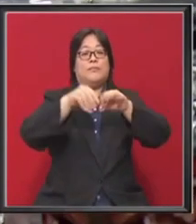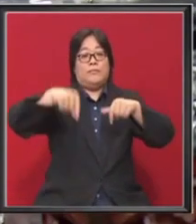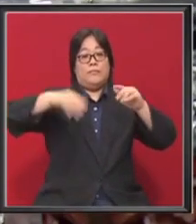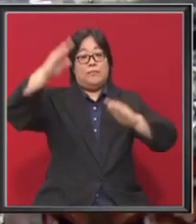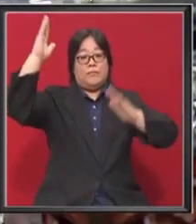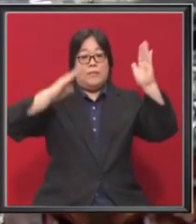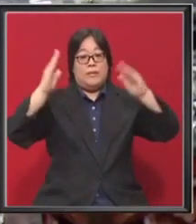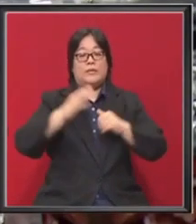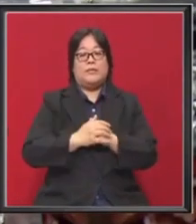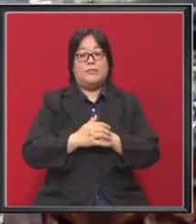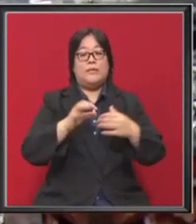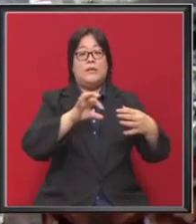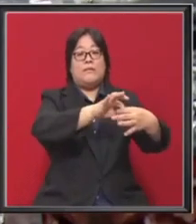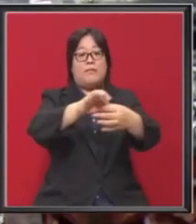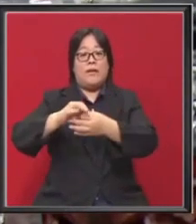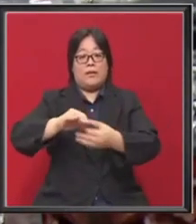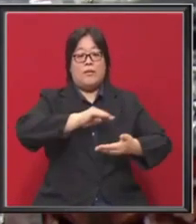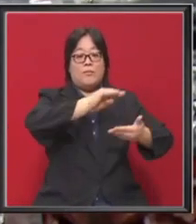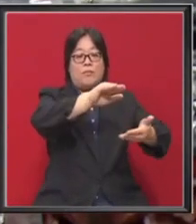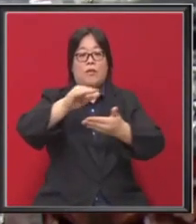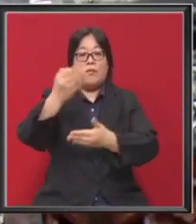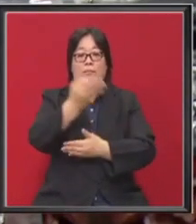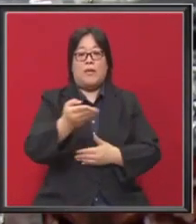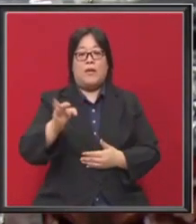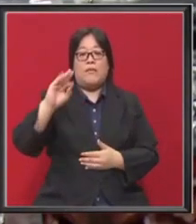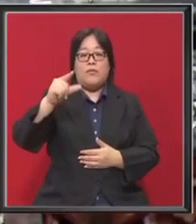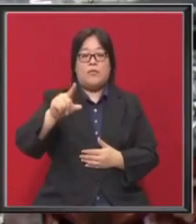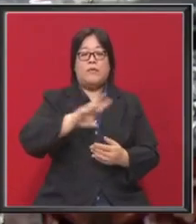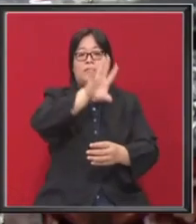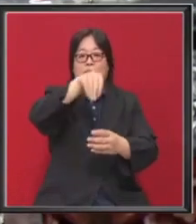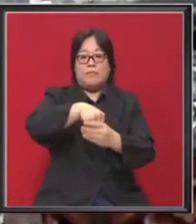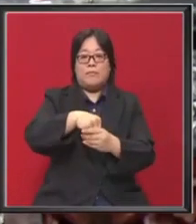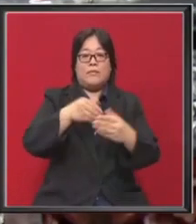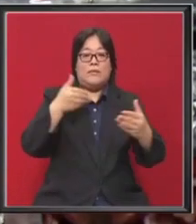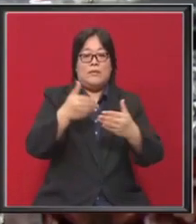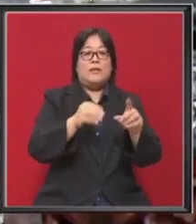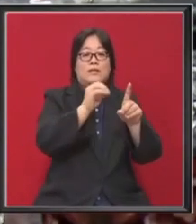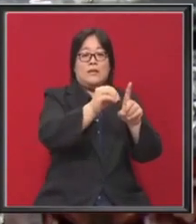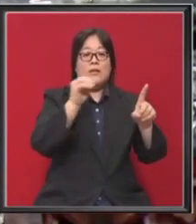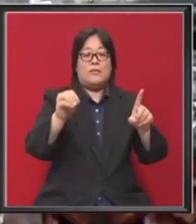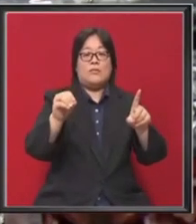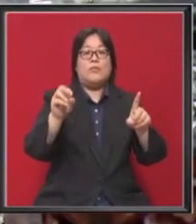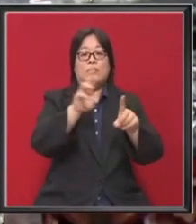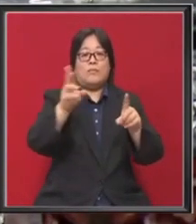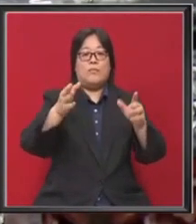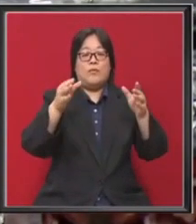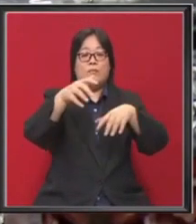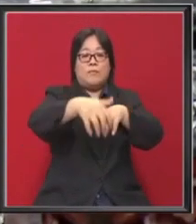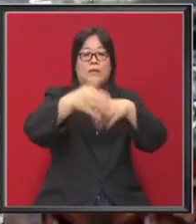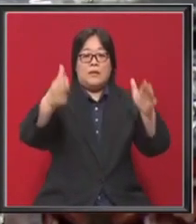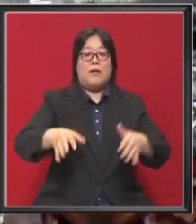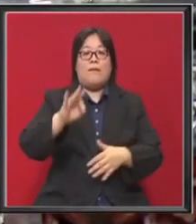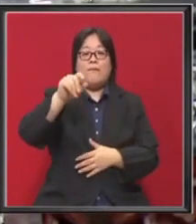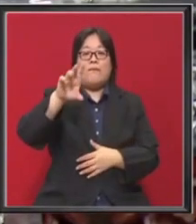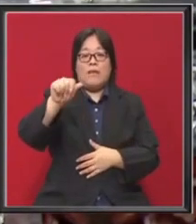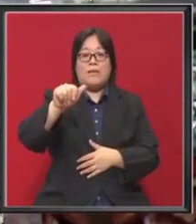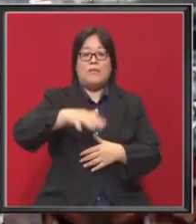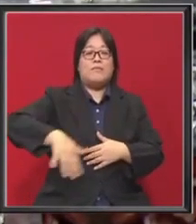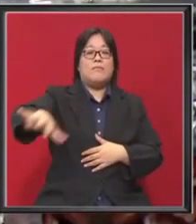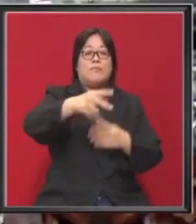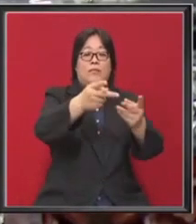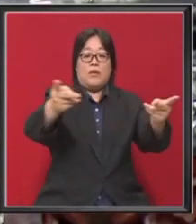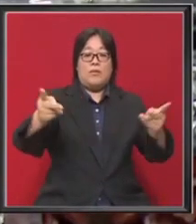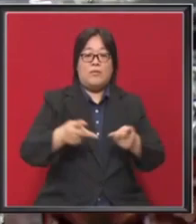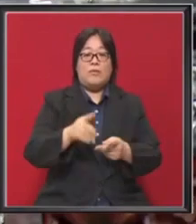dimana rangkaian pengeluaran Edward Dewi turut melibatkan hampir 100000 ora peneroka felda disuruh negara dengan keluasan